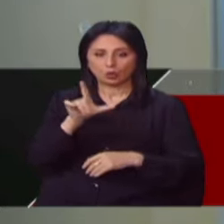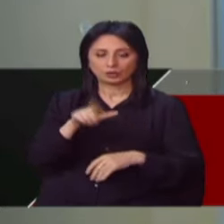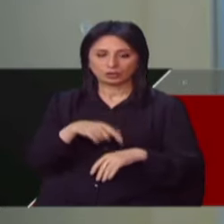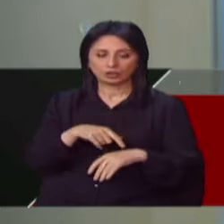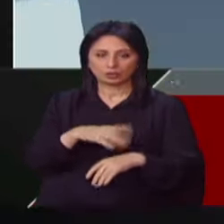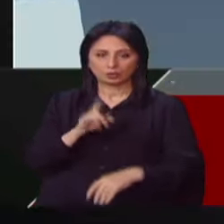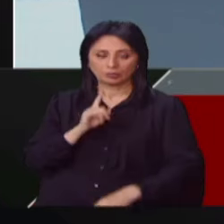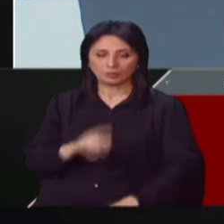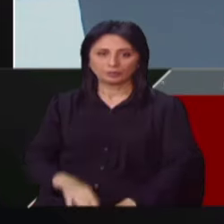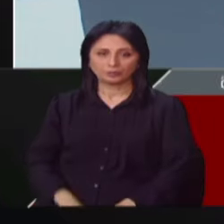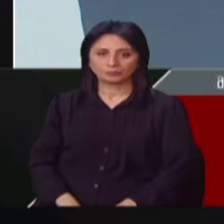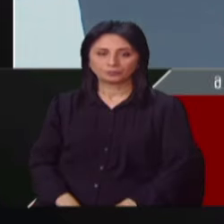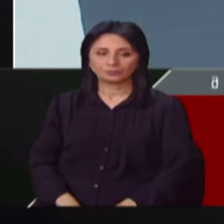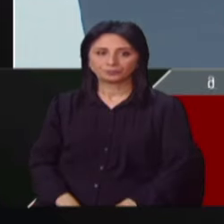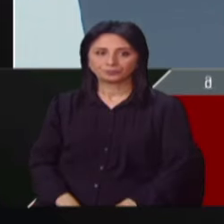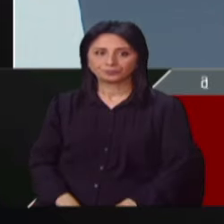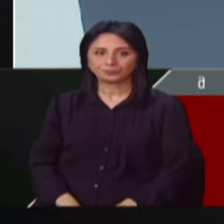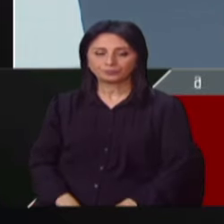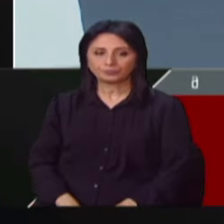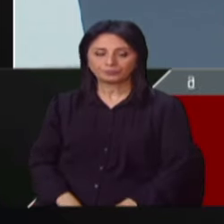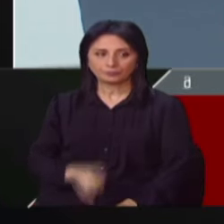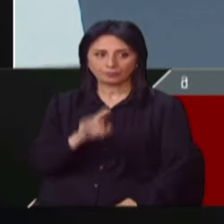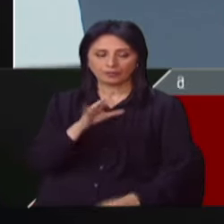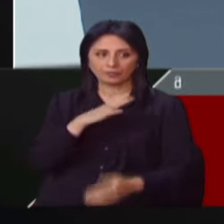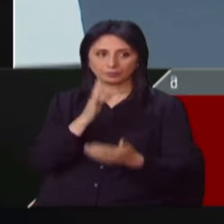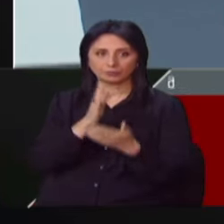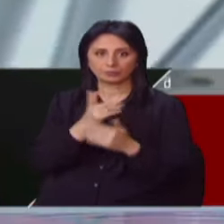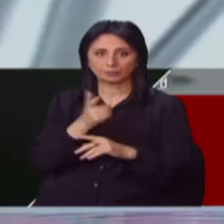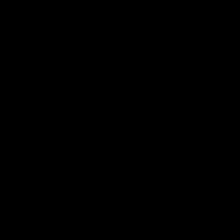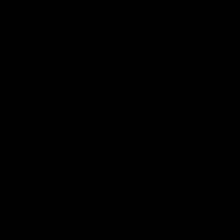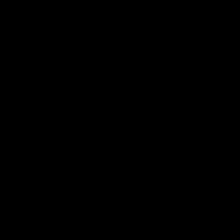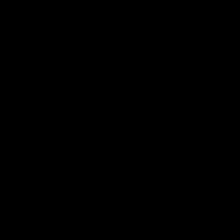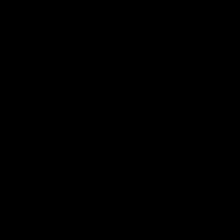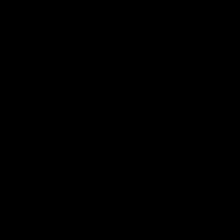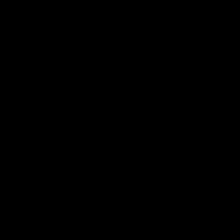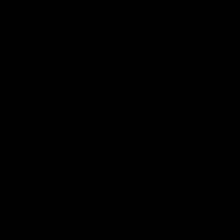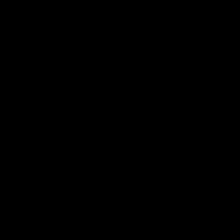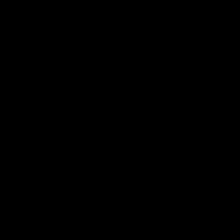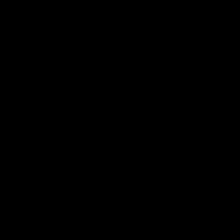2 საათში ელოდებიან. მადლობა მანანა. მანანა დევაძე იყო პირდაპირ ეთერში.